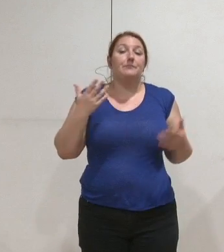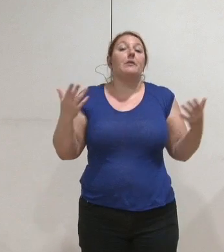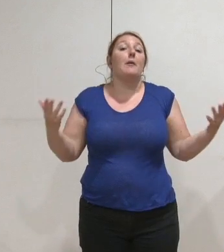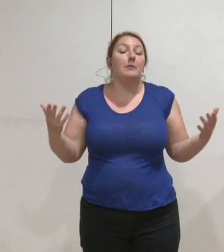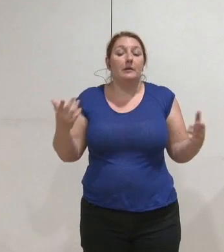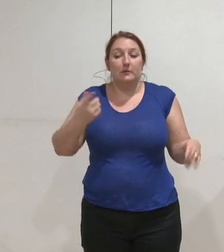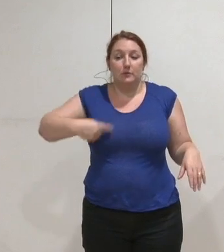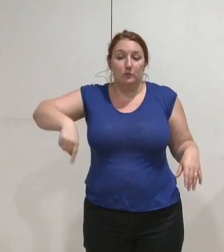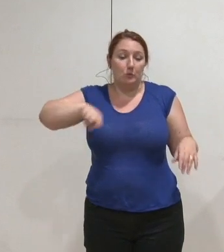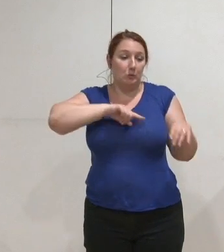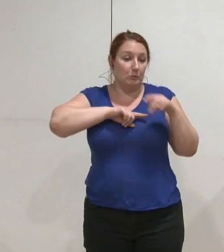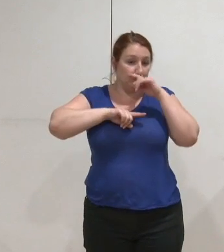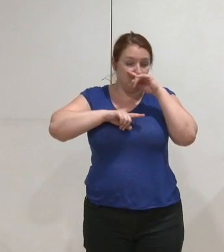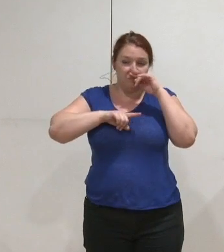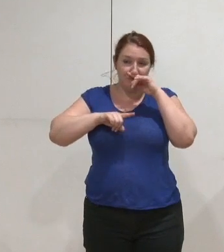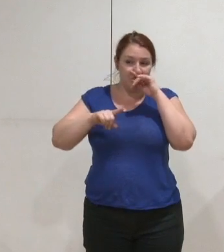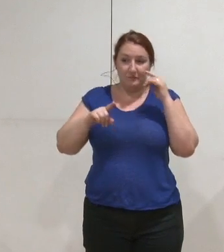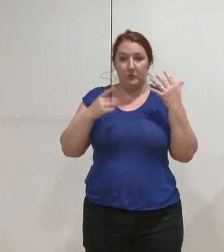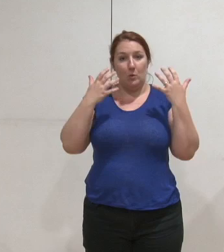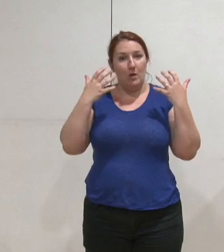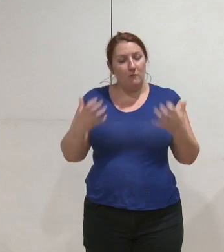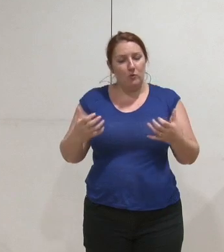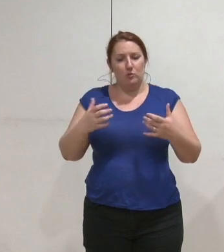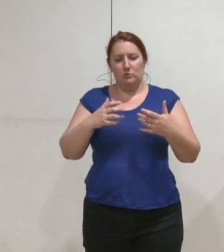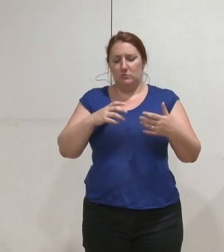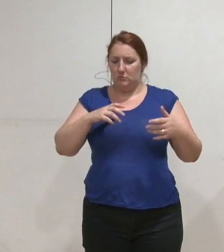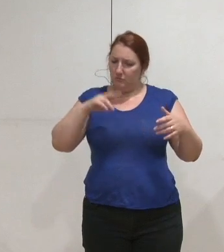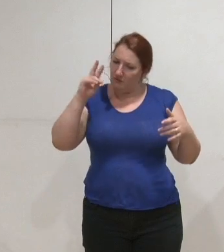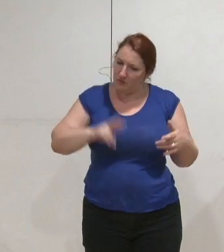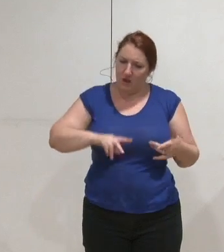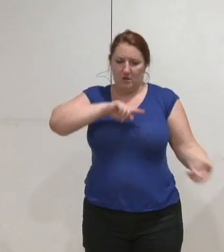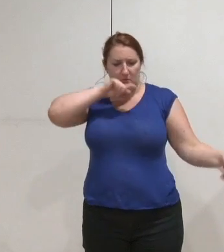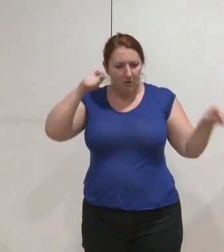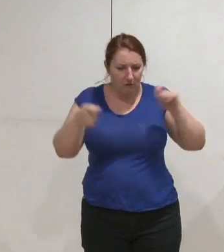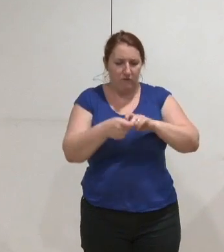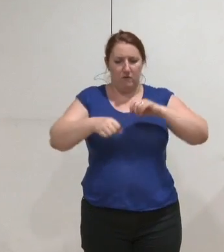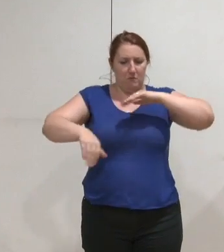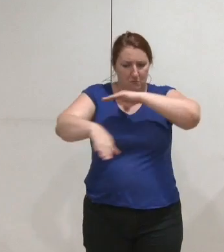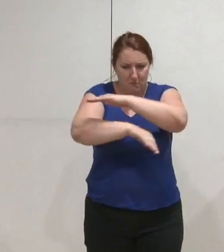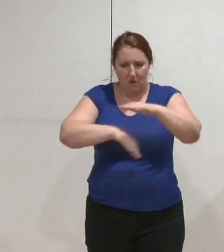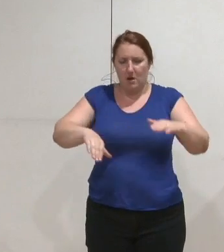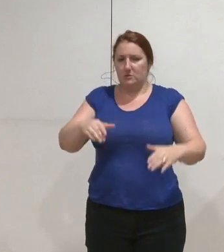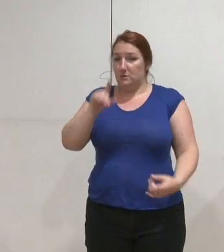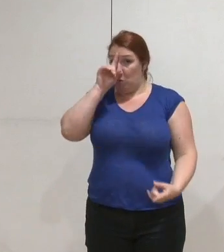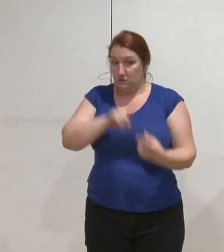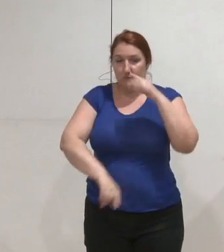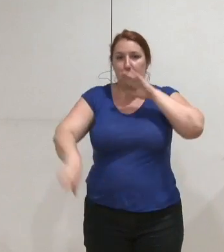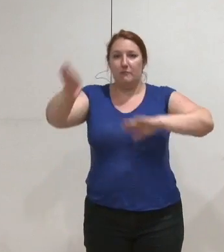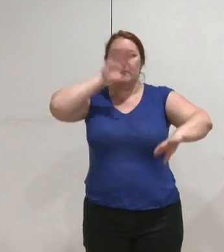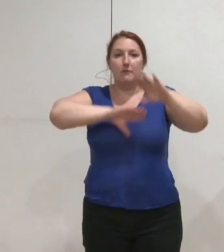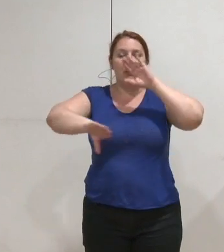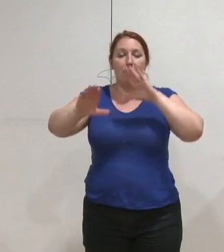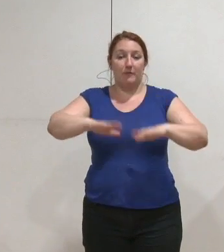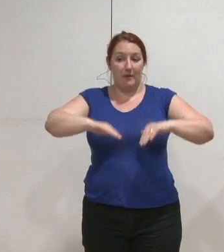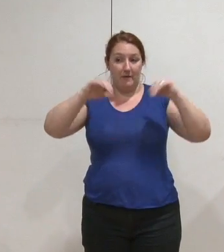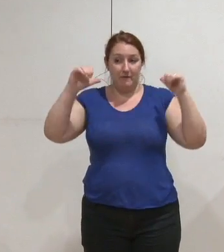enclin à engager un certain nombre de réformes structurelles pour ne pas aller dans le mur et je ne sais pas si